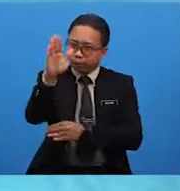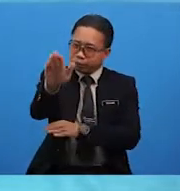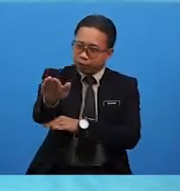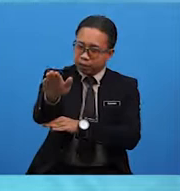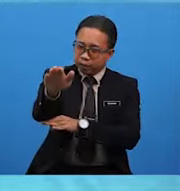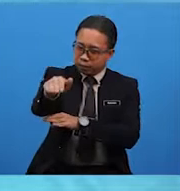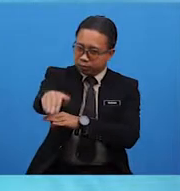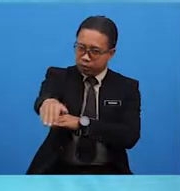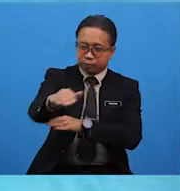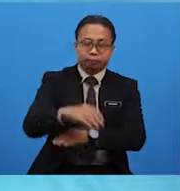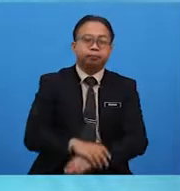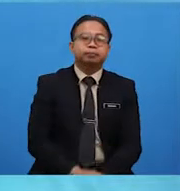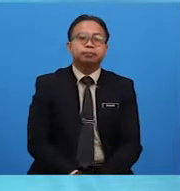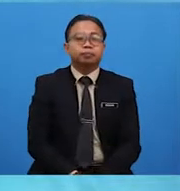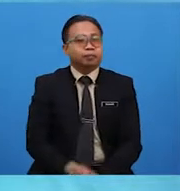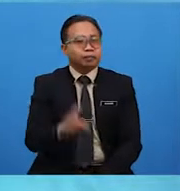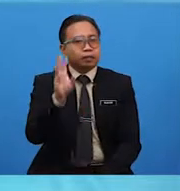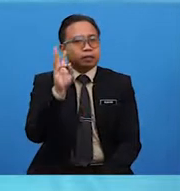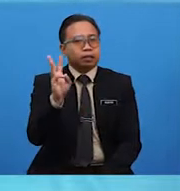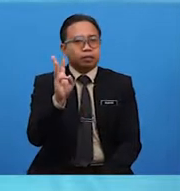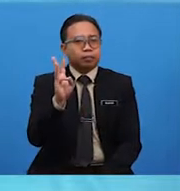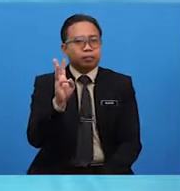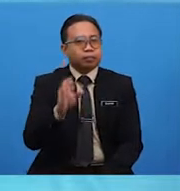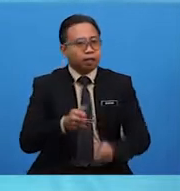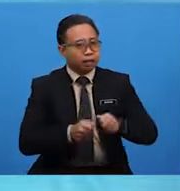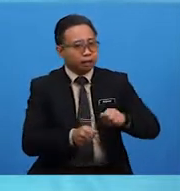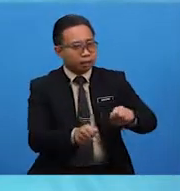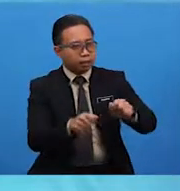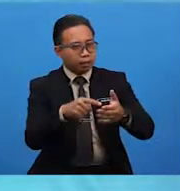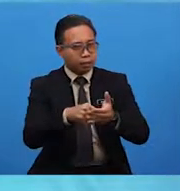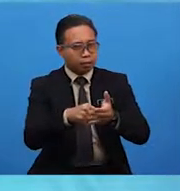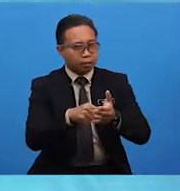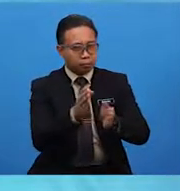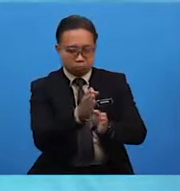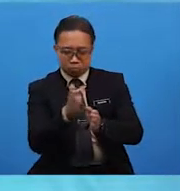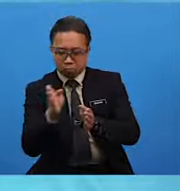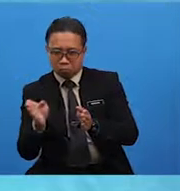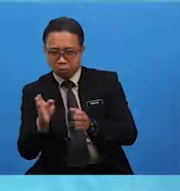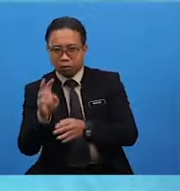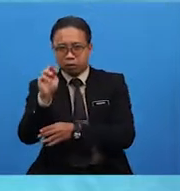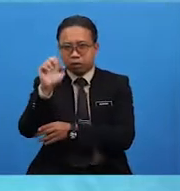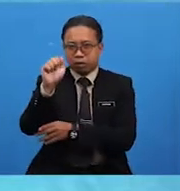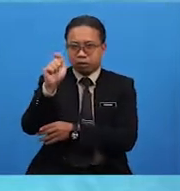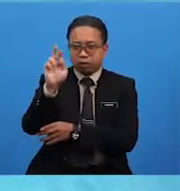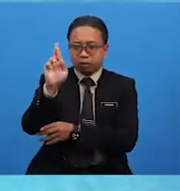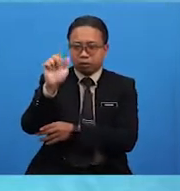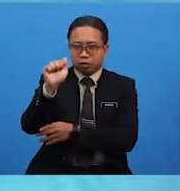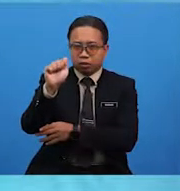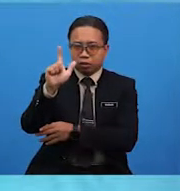malam Hai keenam aliran ini condong kepada aliran netralisme